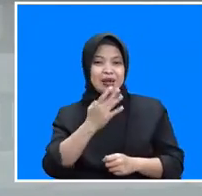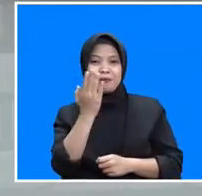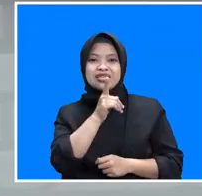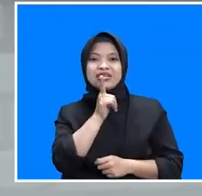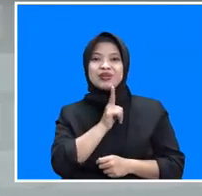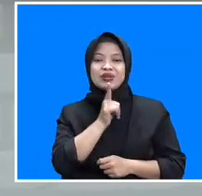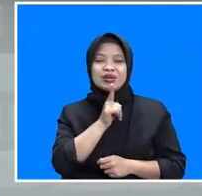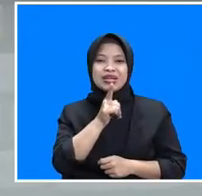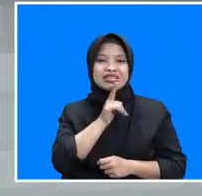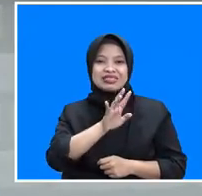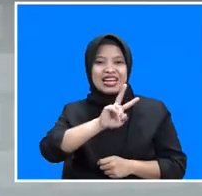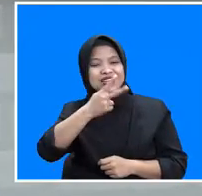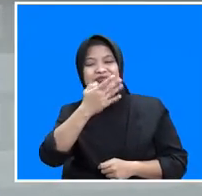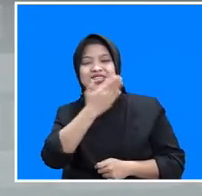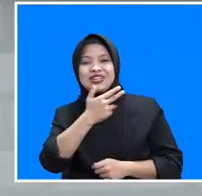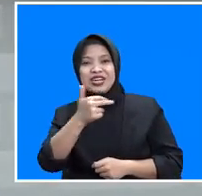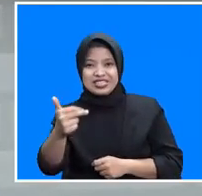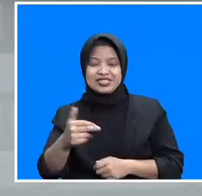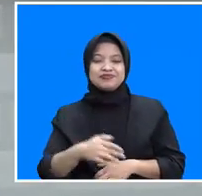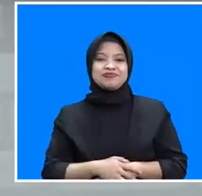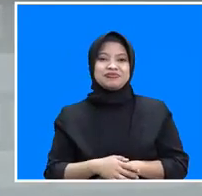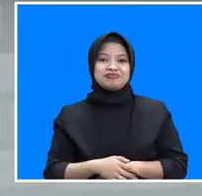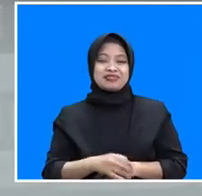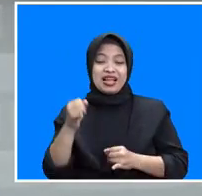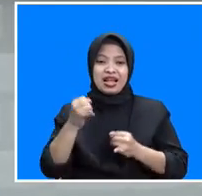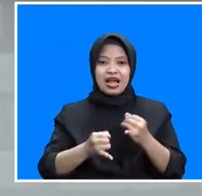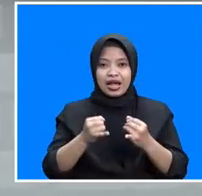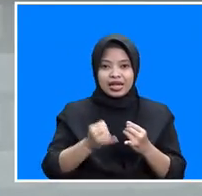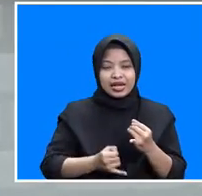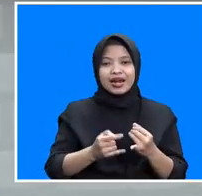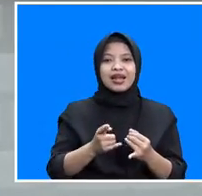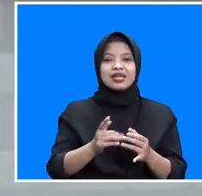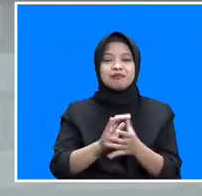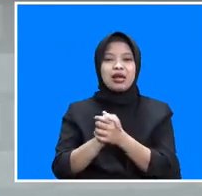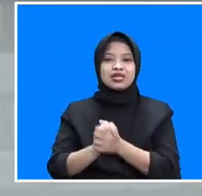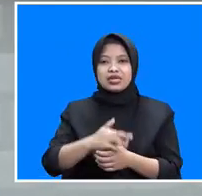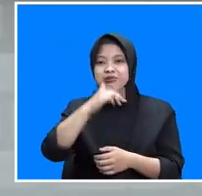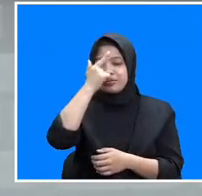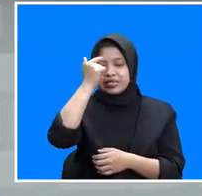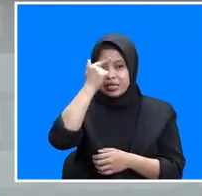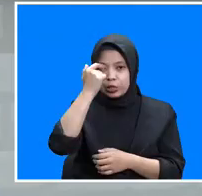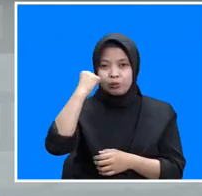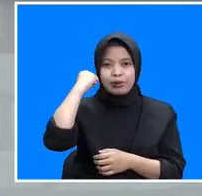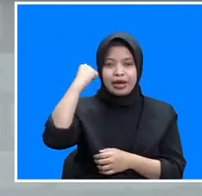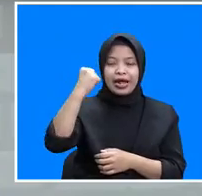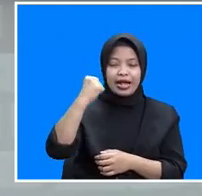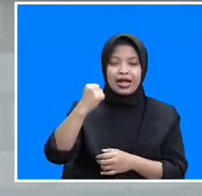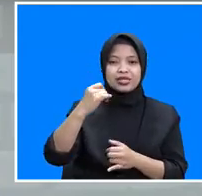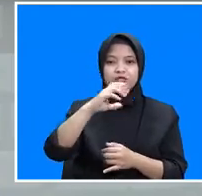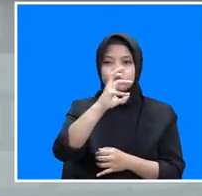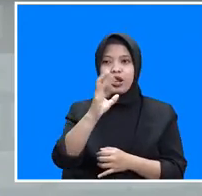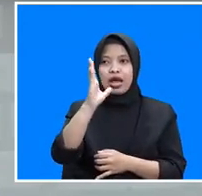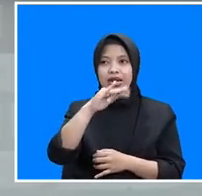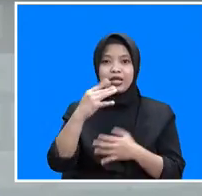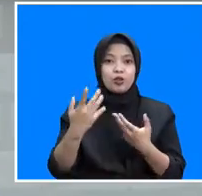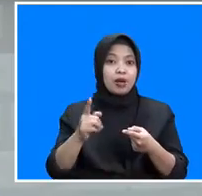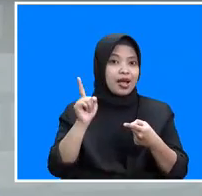yang mungkin bisa saya tekankan di akhir sesi silaturahmi Merdeka Belajar kita pada sore hari ini.